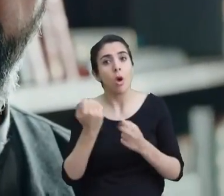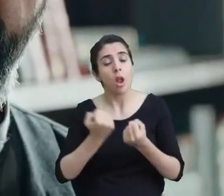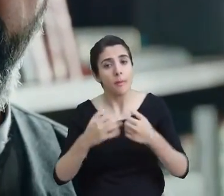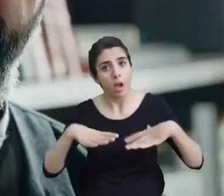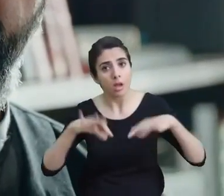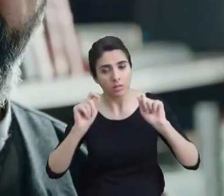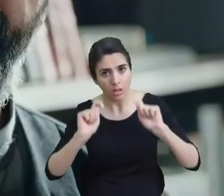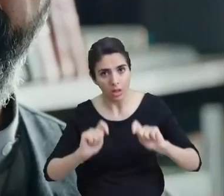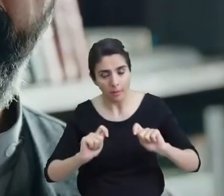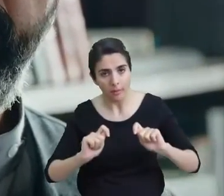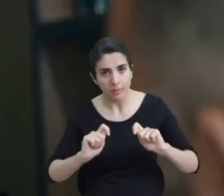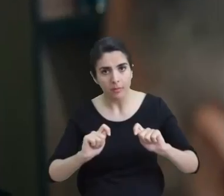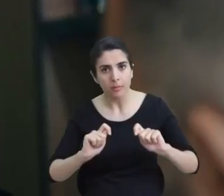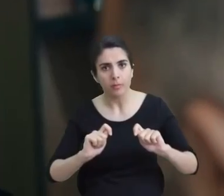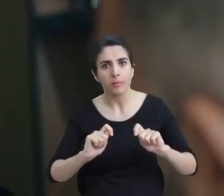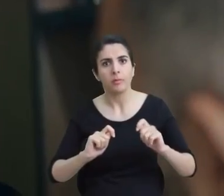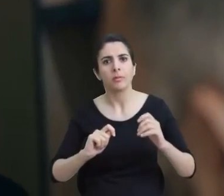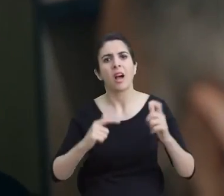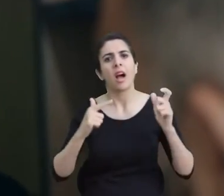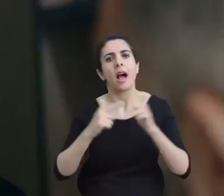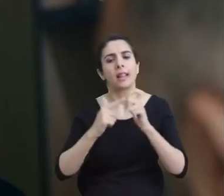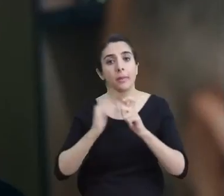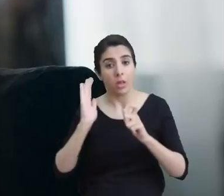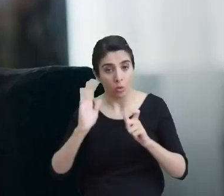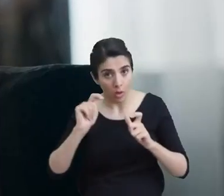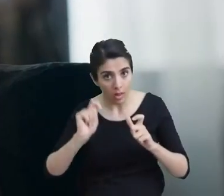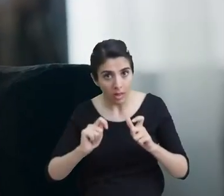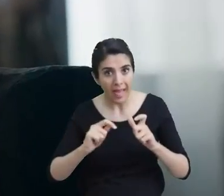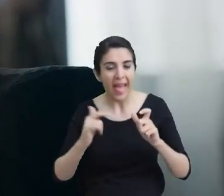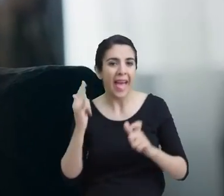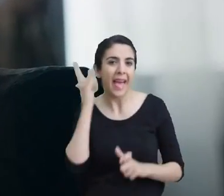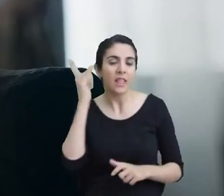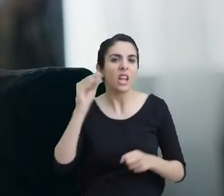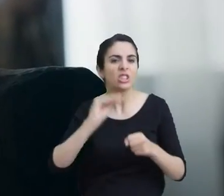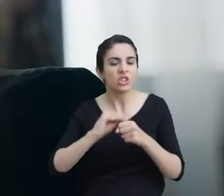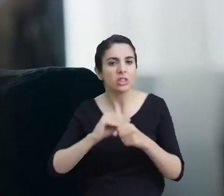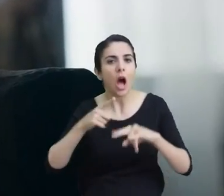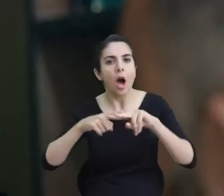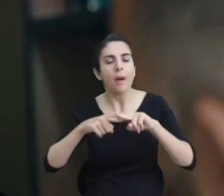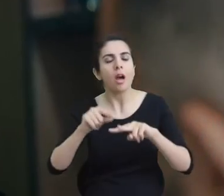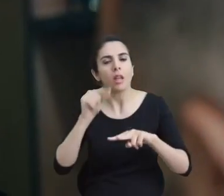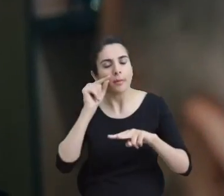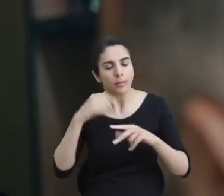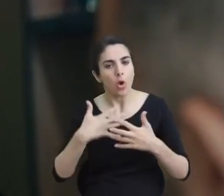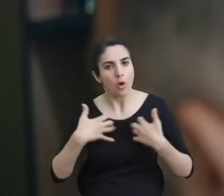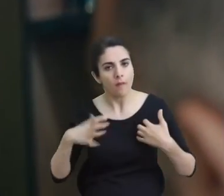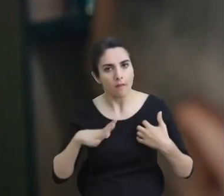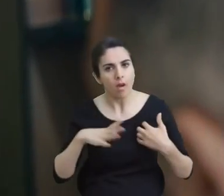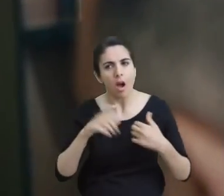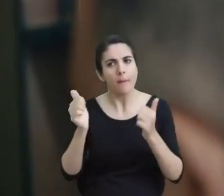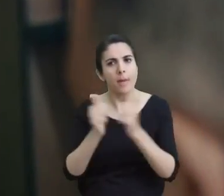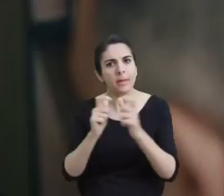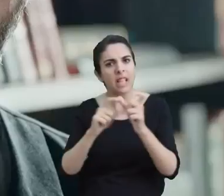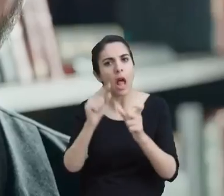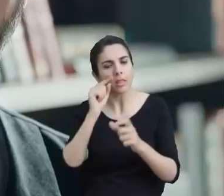Tez arabayı hazırlayın. Edirne'ye gidiyorsunuz. Edirne kadısı Ahmet efendiye güvenirim. Müşiri